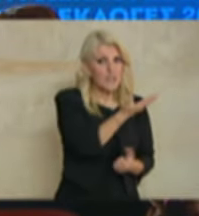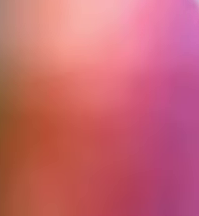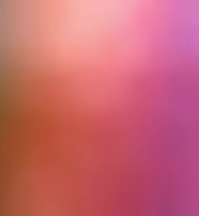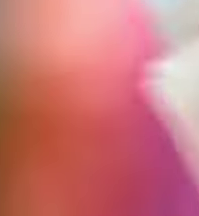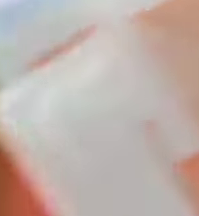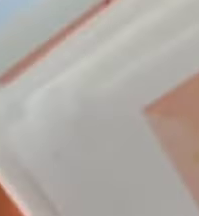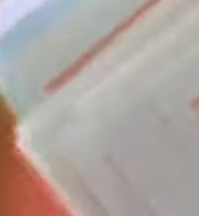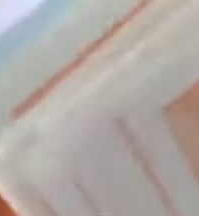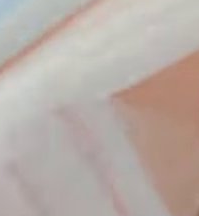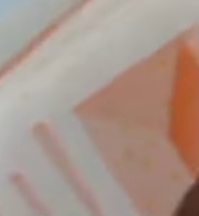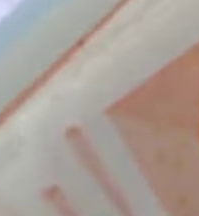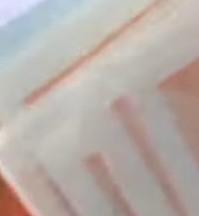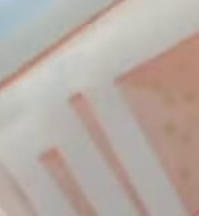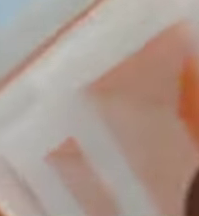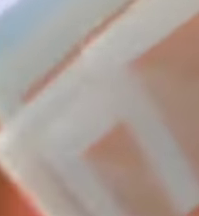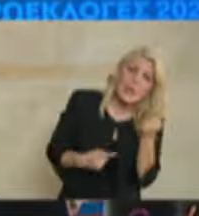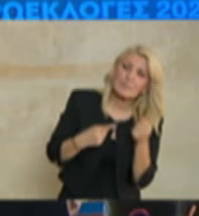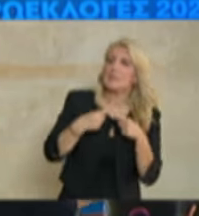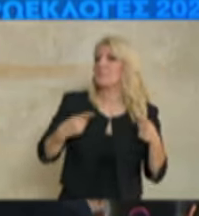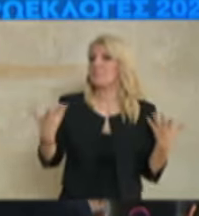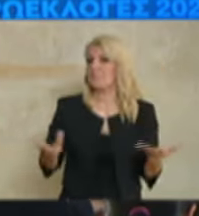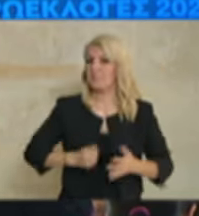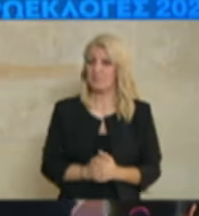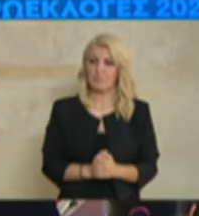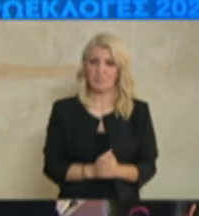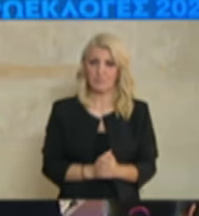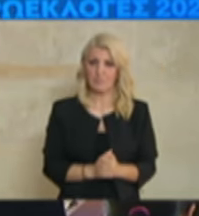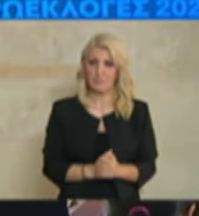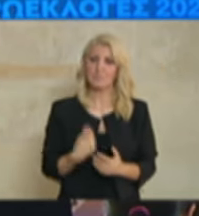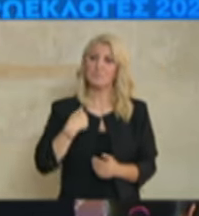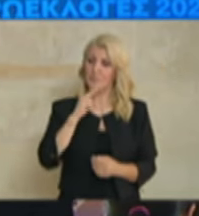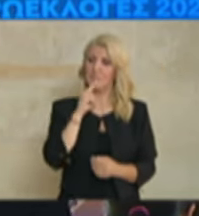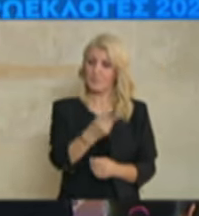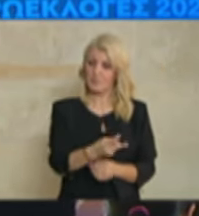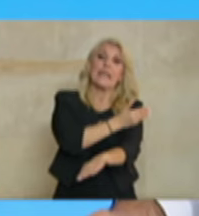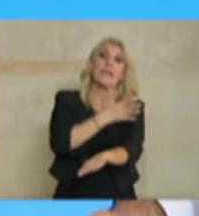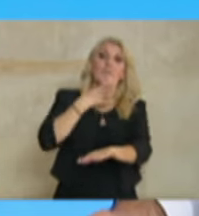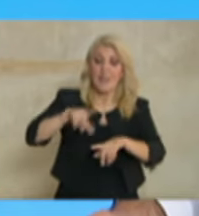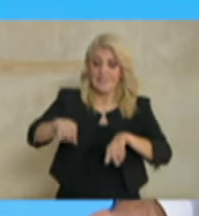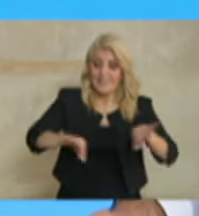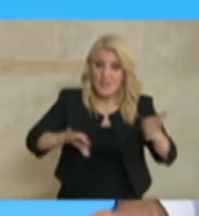αντιμετώπιση της ακρίβειας. Θύμισε ότι η κυβέρνηση έχει μειώσει πολλούς φόρους και ότι σκοπεύει, όπως είπε, να μειώσει περαιτέρω τις